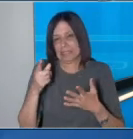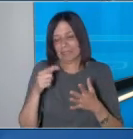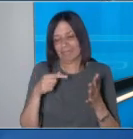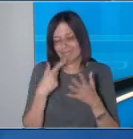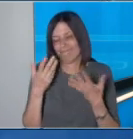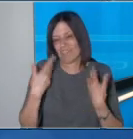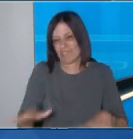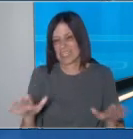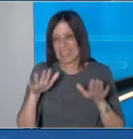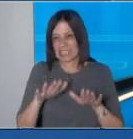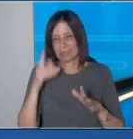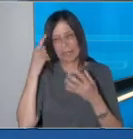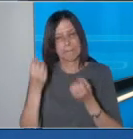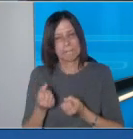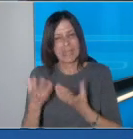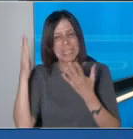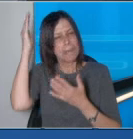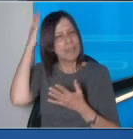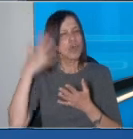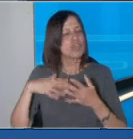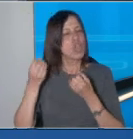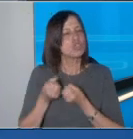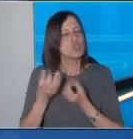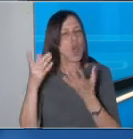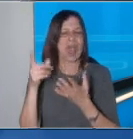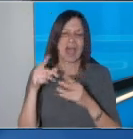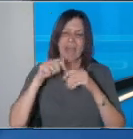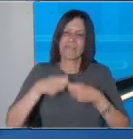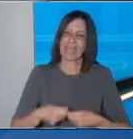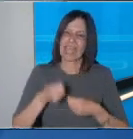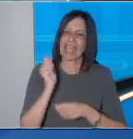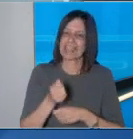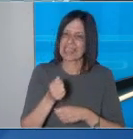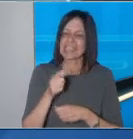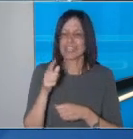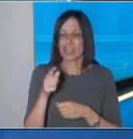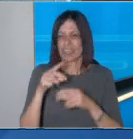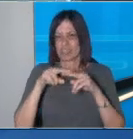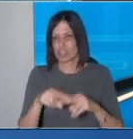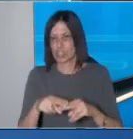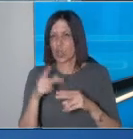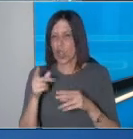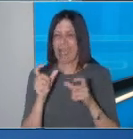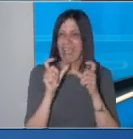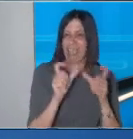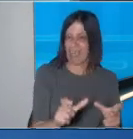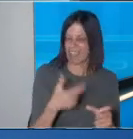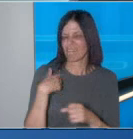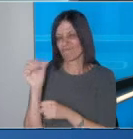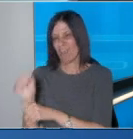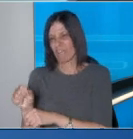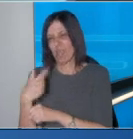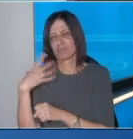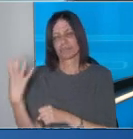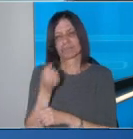בכיסא. האם זה המסר שבנט רוצה לשלוח לחברי הכנסת שנותרו? מהגנה מתפרצת להפקרה? האם בנט